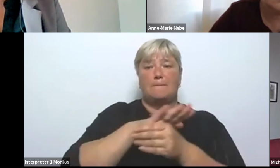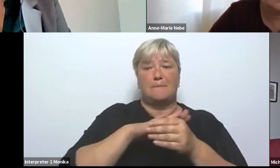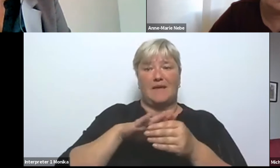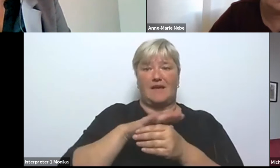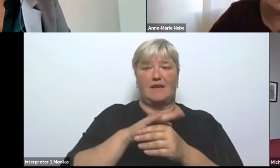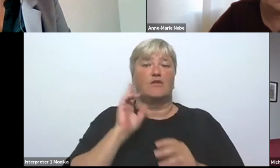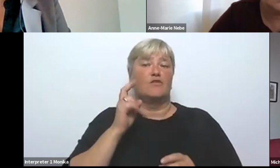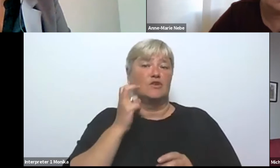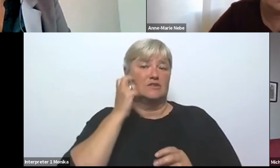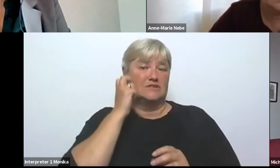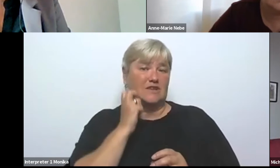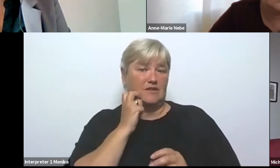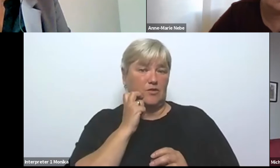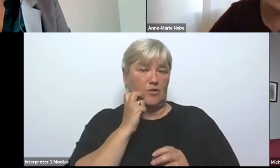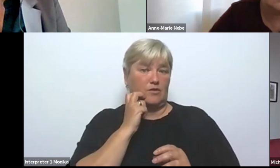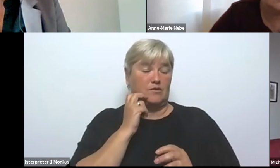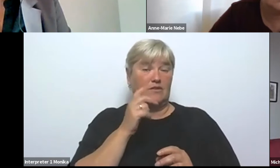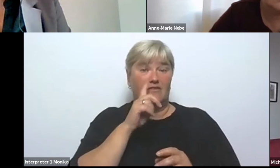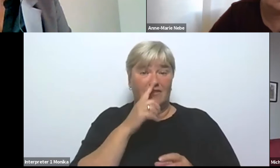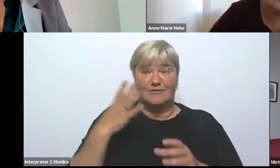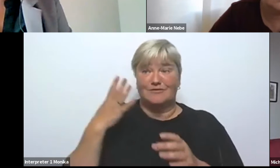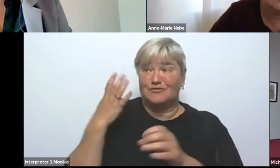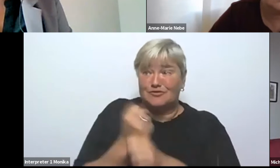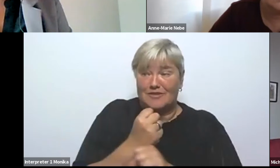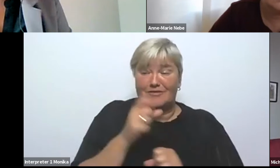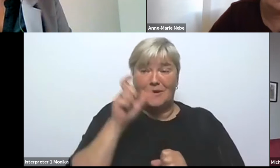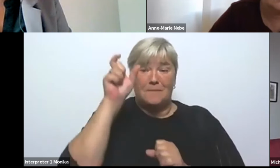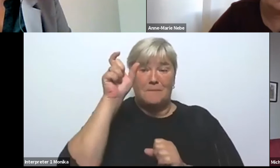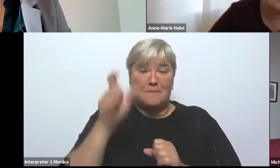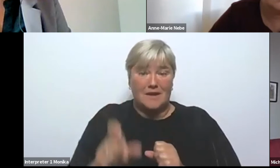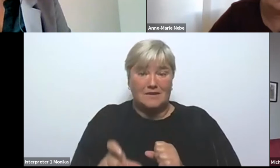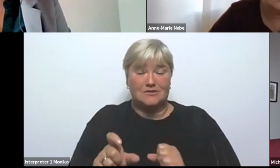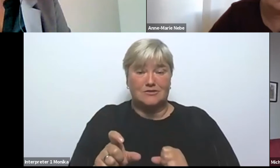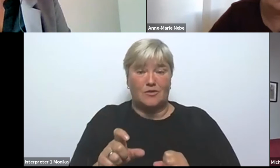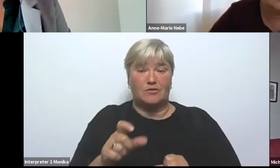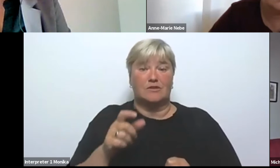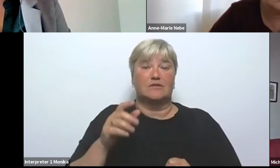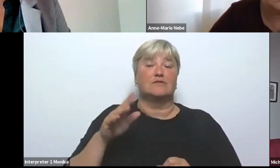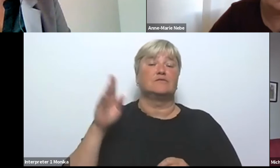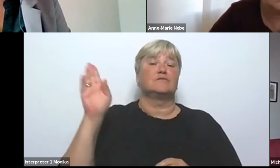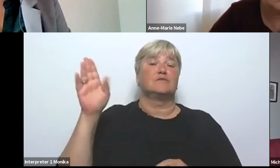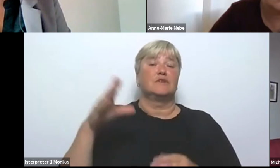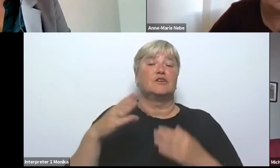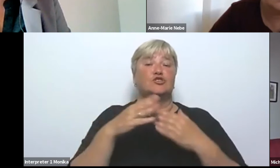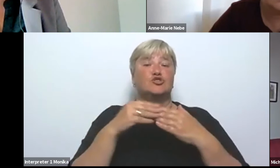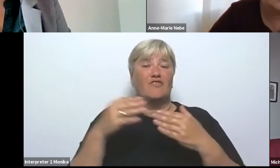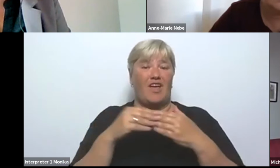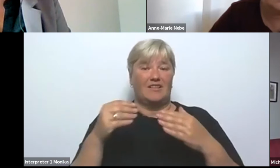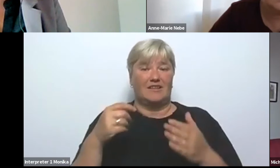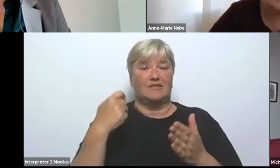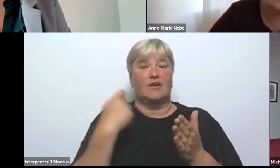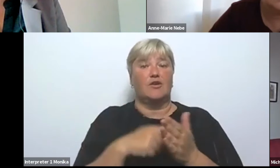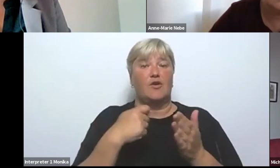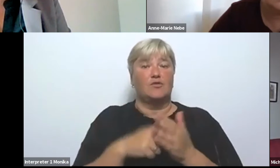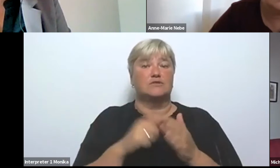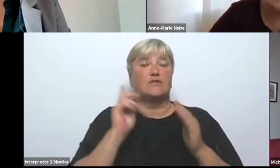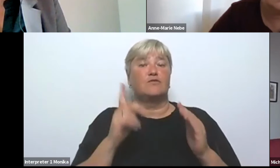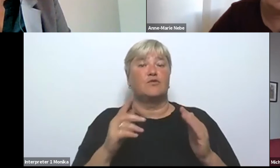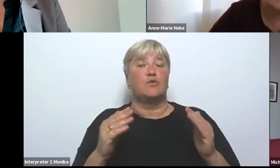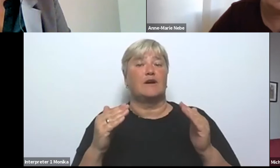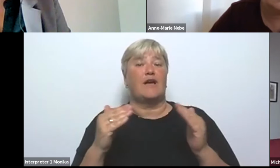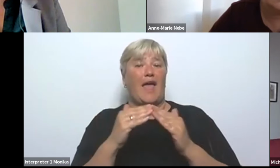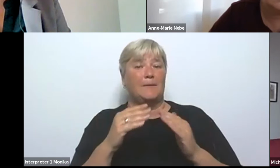jeder Wohnung, wenn es gelungen ist, die Person, weil in Schweden sind die Kosten für Heimplätze und so weiter enorm hoch, wenn